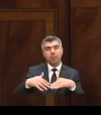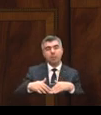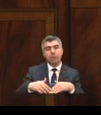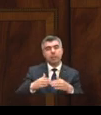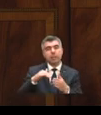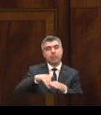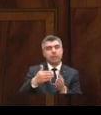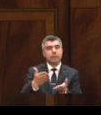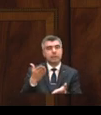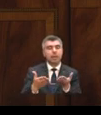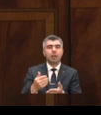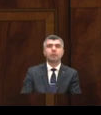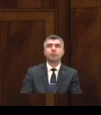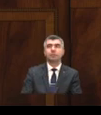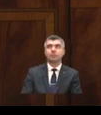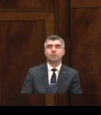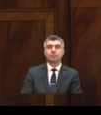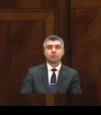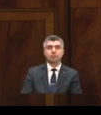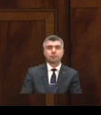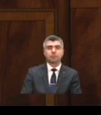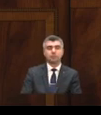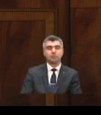للوحدة والتعادلية.